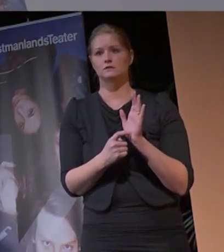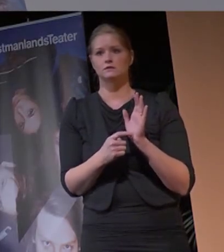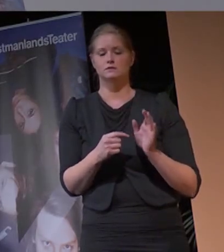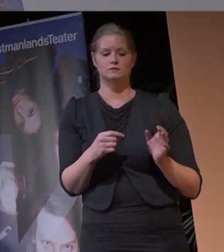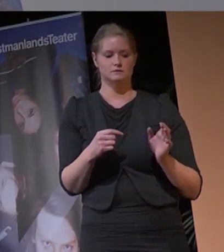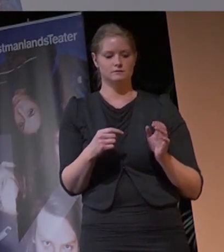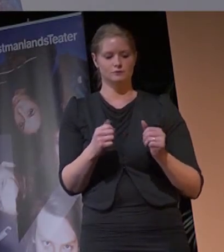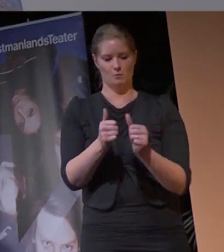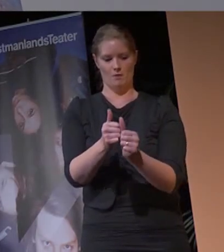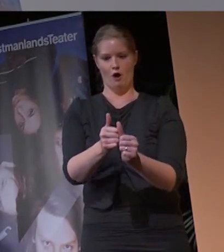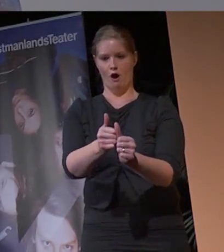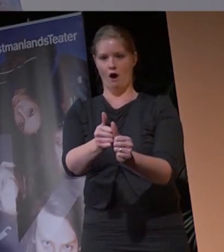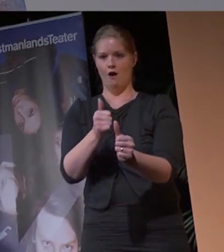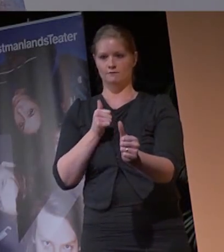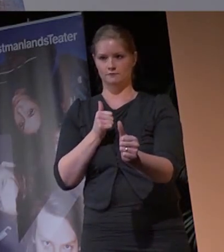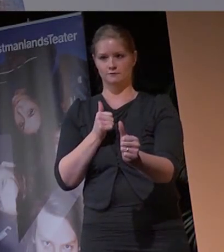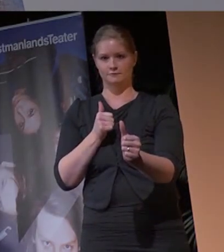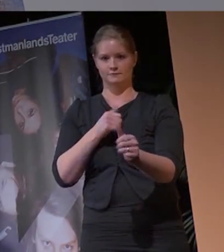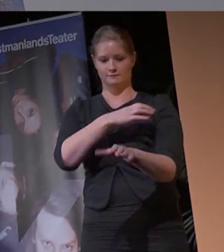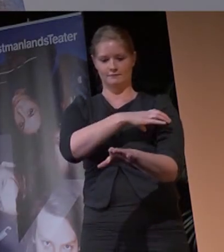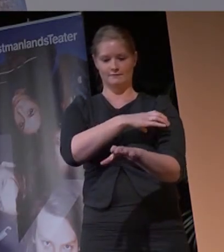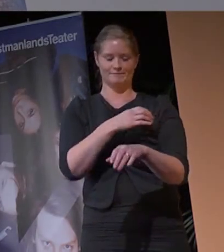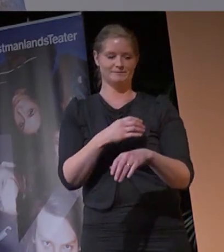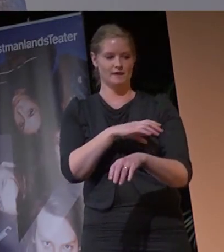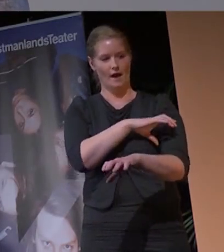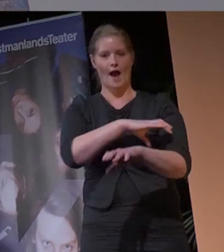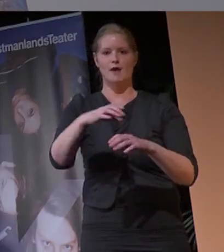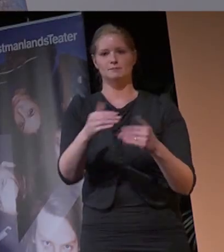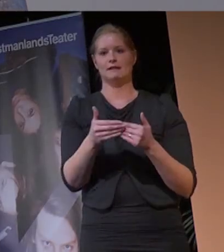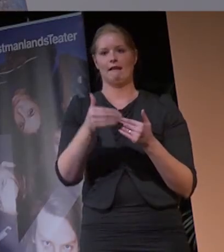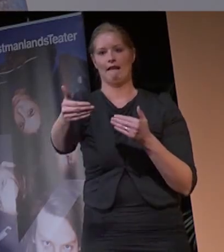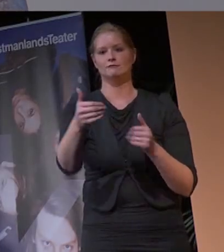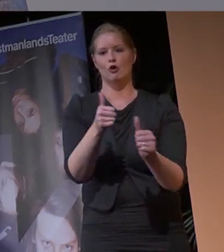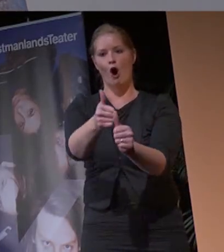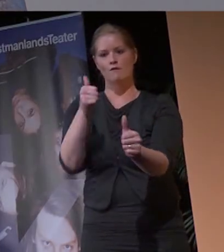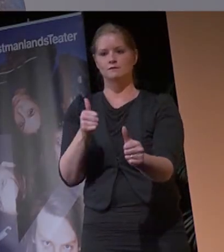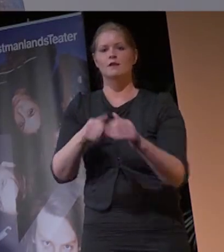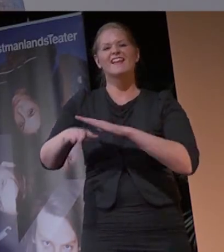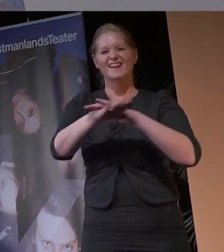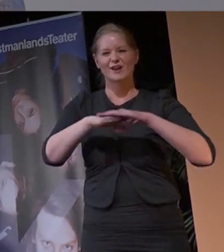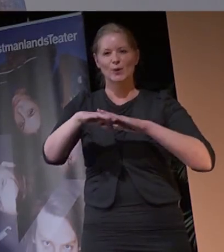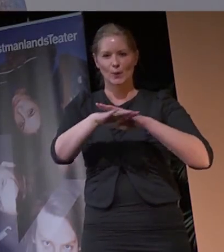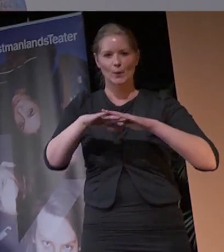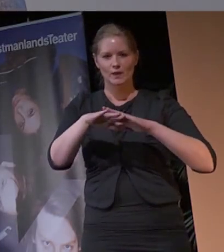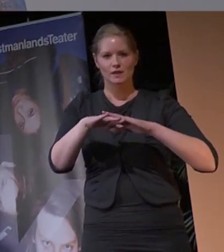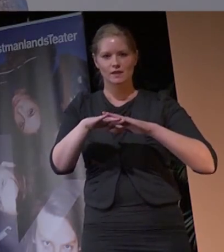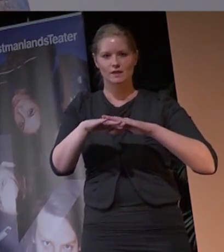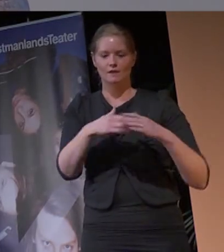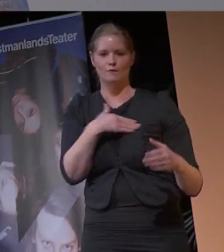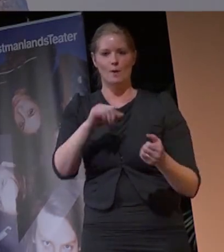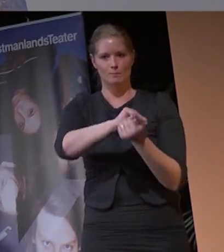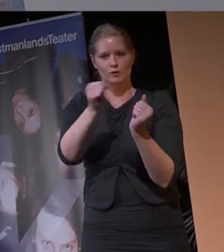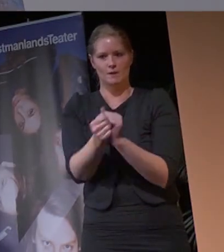armslängds avstånd en av grundbultarna i den svenska kulturpolitiken. Och den måste värnas.